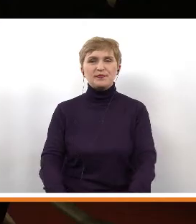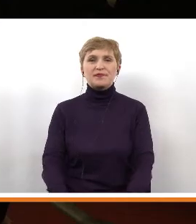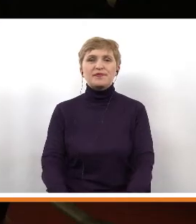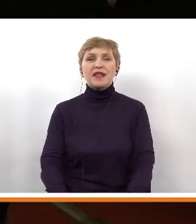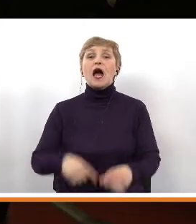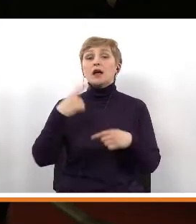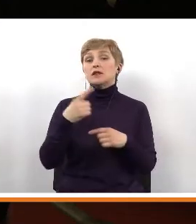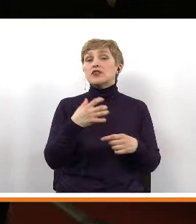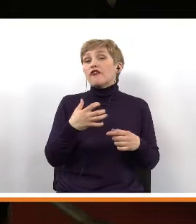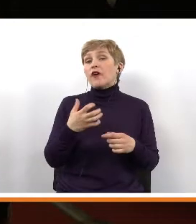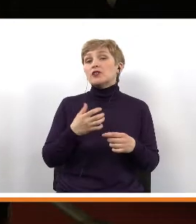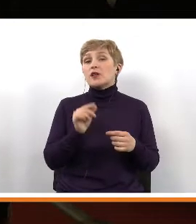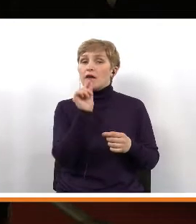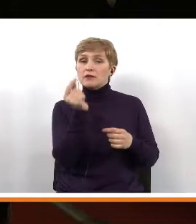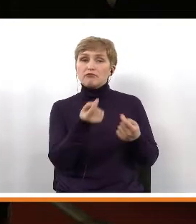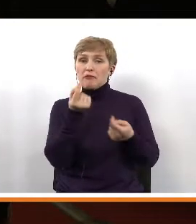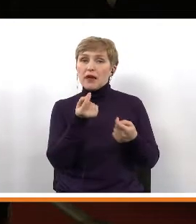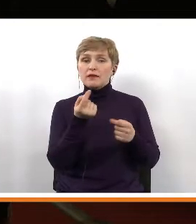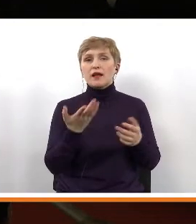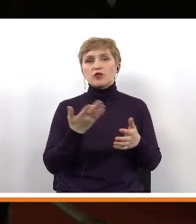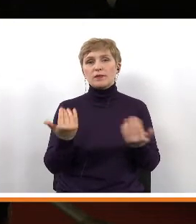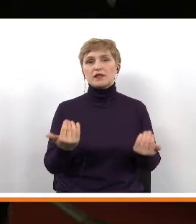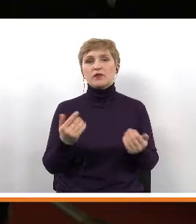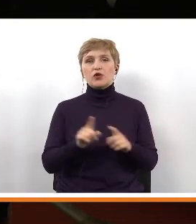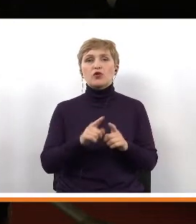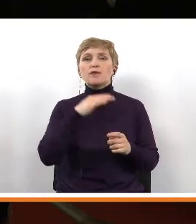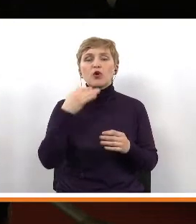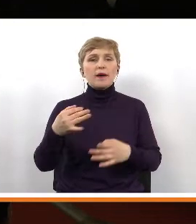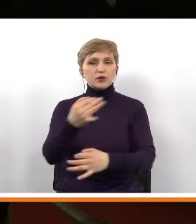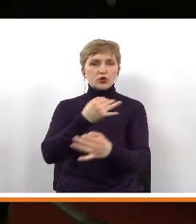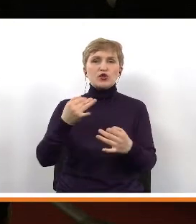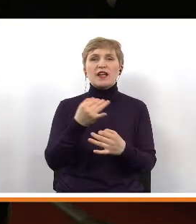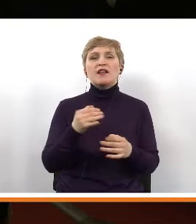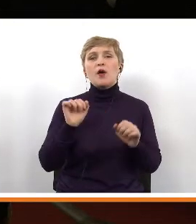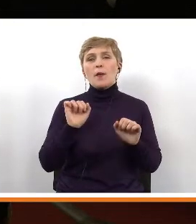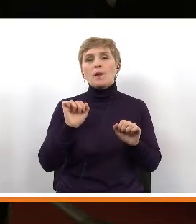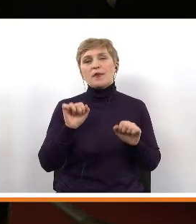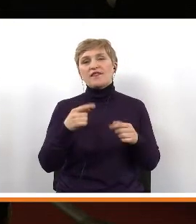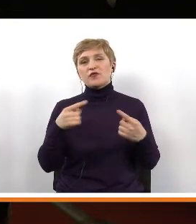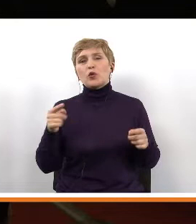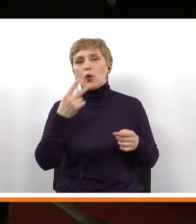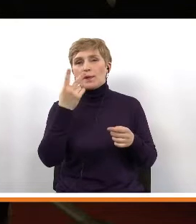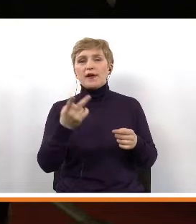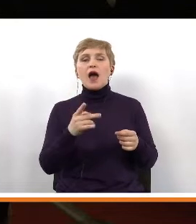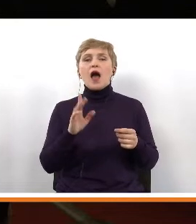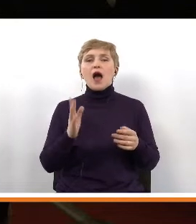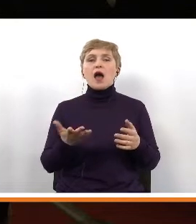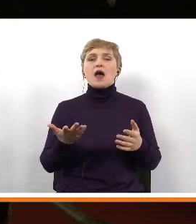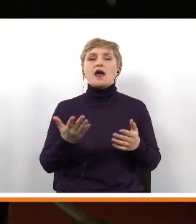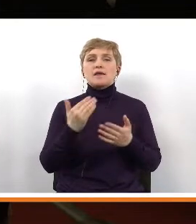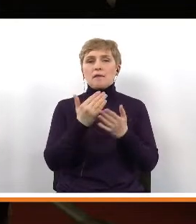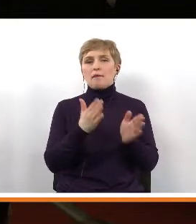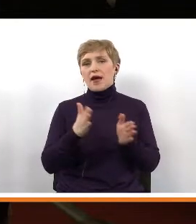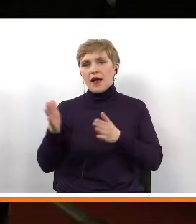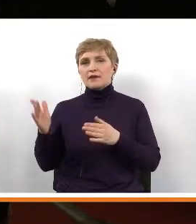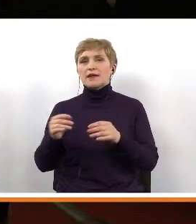Следующий важный аспект, аспект, который мы сегодня тоже много обсуждали, но правда в другом свете, это порядок расформирования целевого капитала. Мы